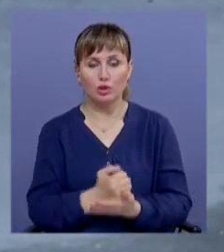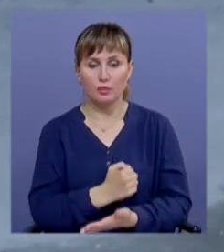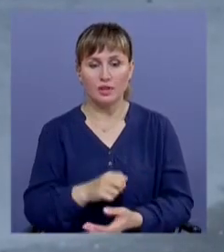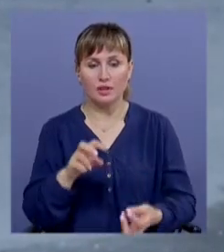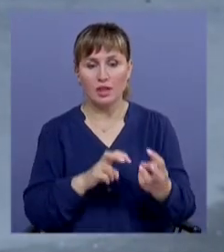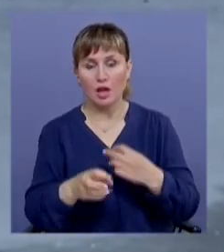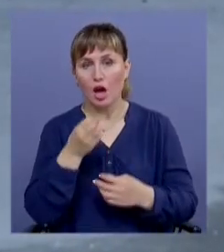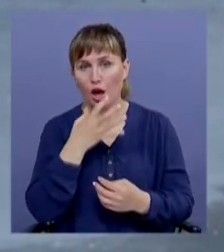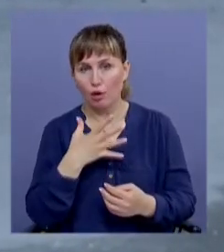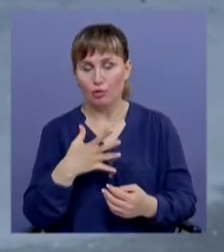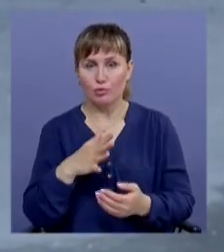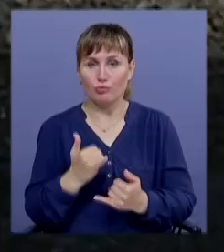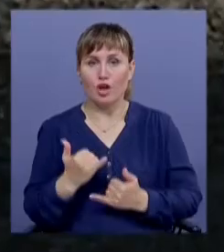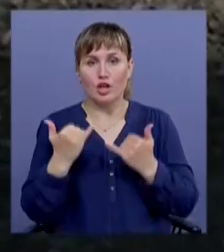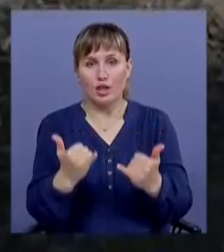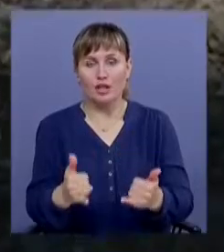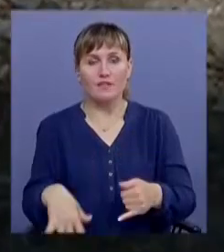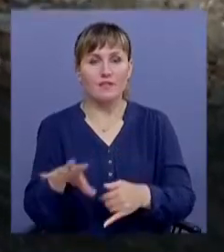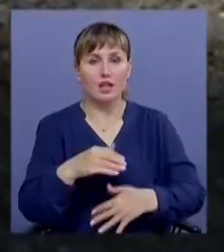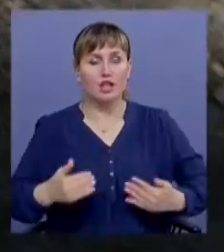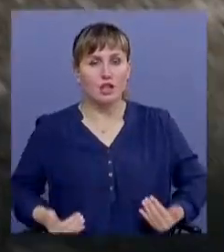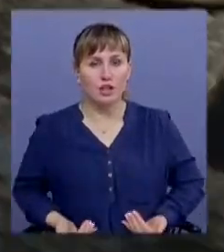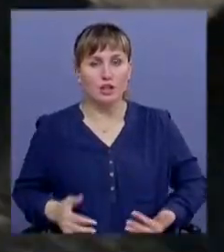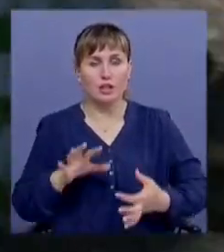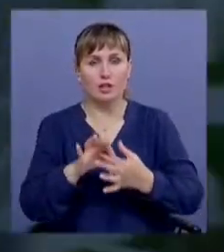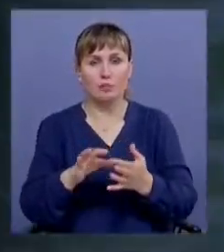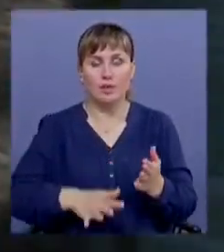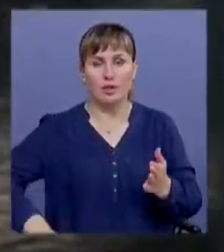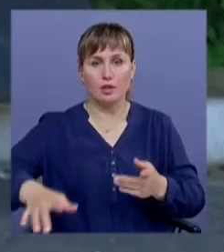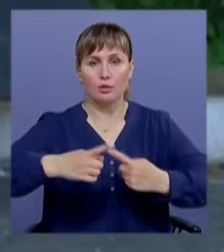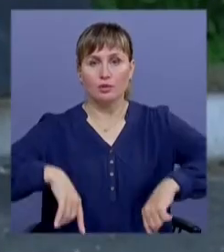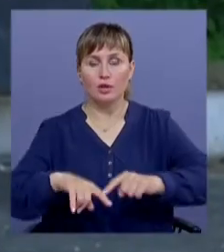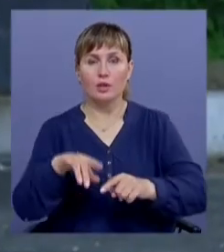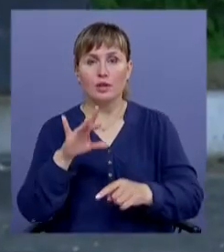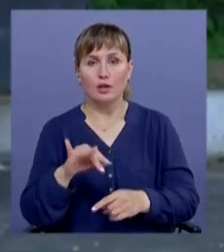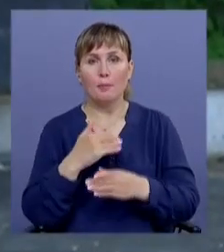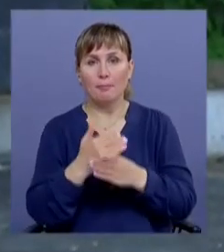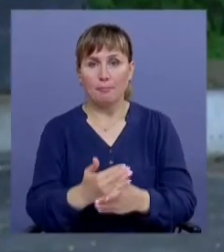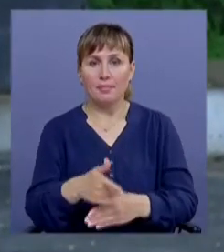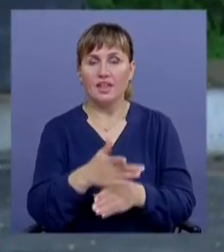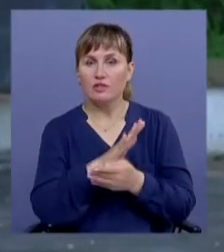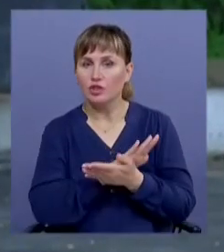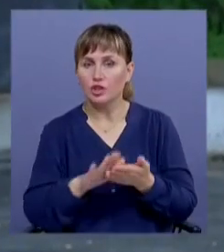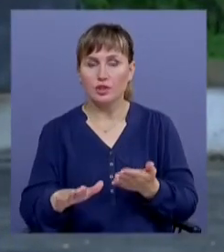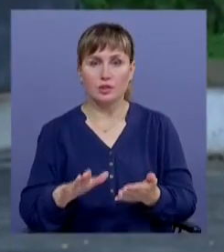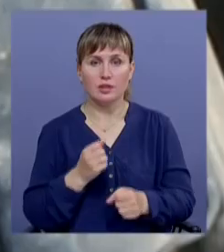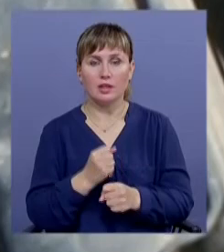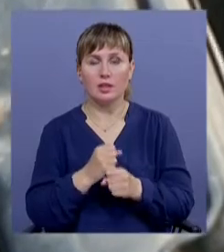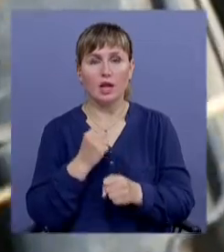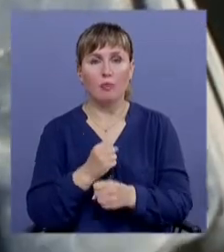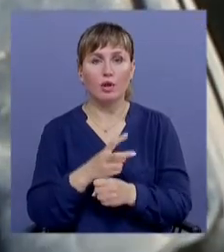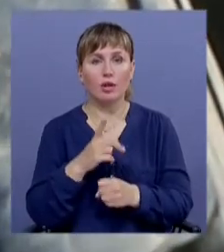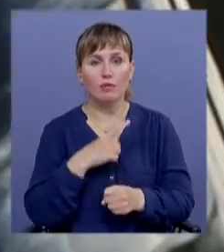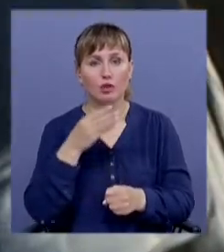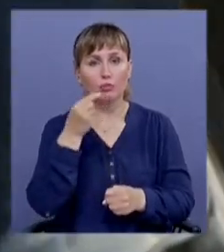снискать хорошую репутацию и уважение всех жителей закрепленного за ним участка. А содержит он его в идеальной чистоте. Работы, как говорит